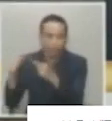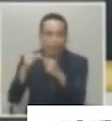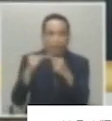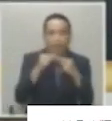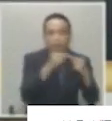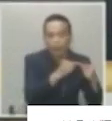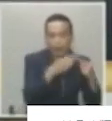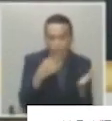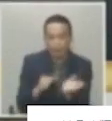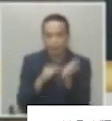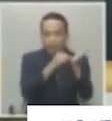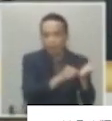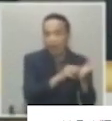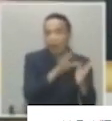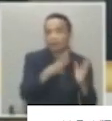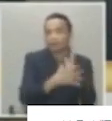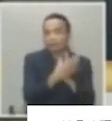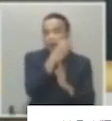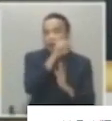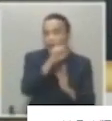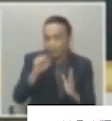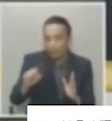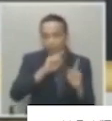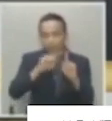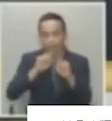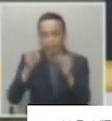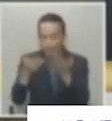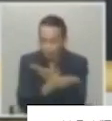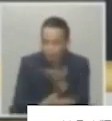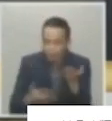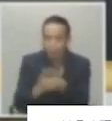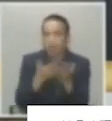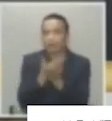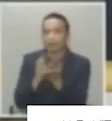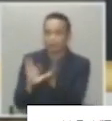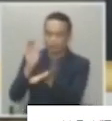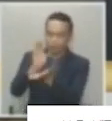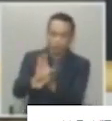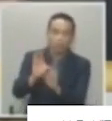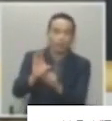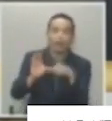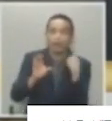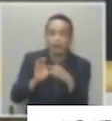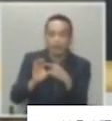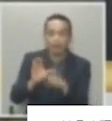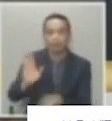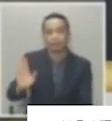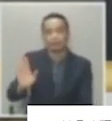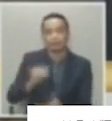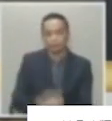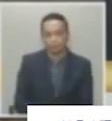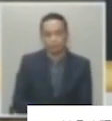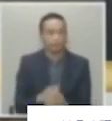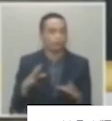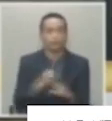องเข้าสู่สภาก็มันผ่านวาระหนึ่งไปแล้วเนี่ยในช่องงบประมาณของใครครับของกรมชลนะฮะท่านในที่สุดเป็นไ